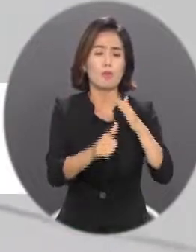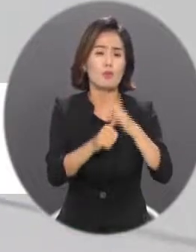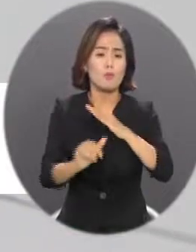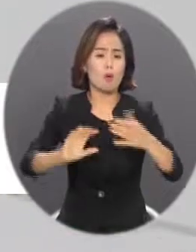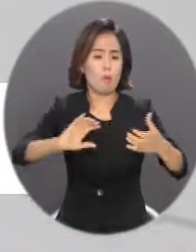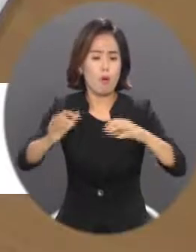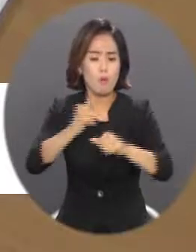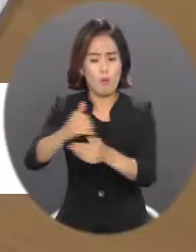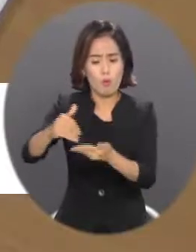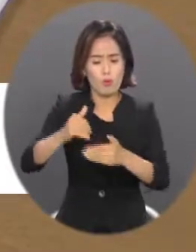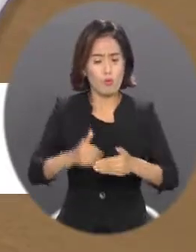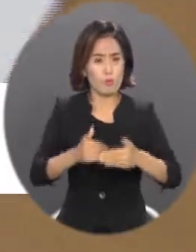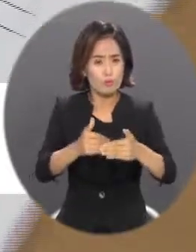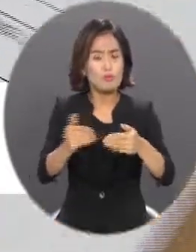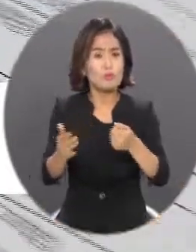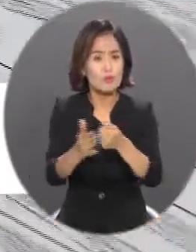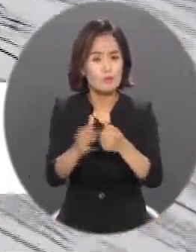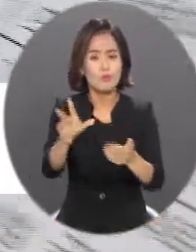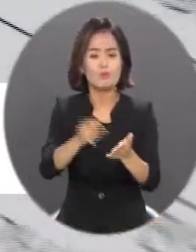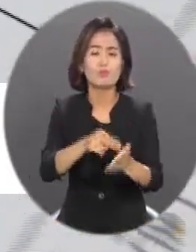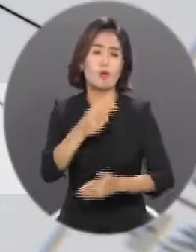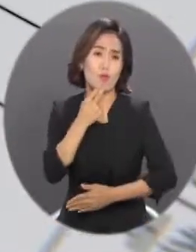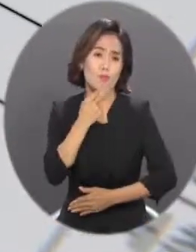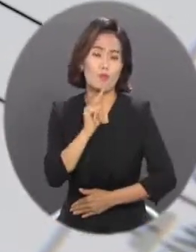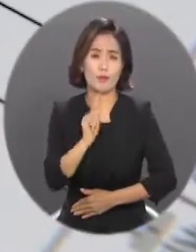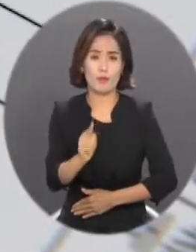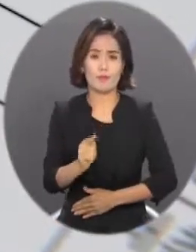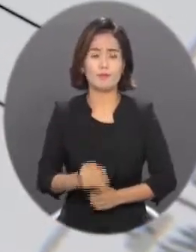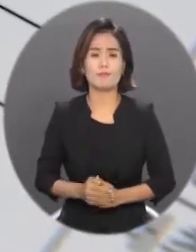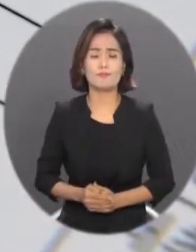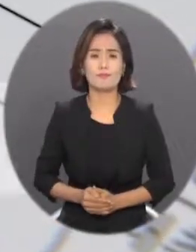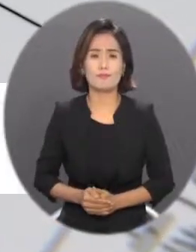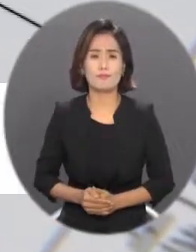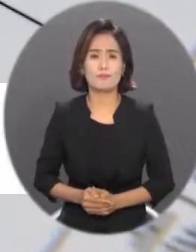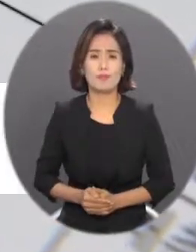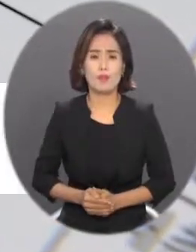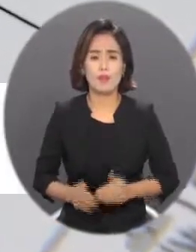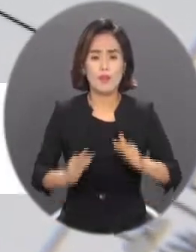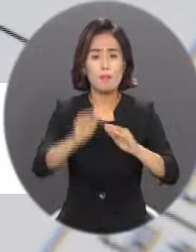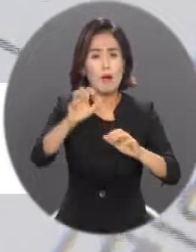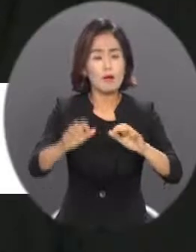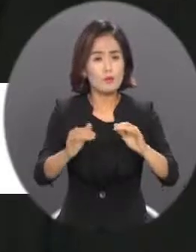주민자치위원들의 의견을 따라 추진됐기 때문에 문제가 없다는 입장입니다.